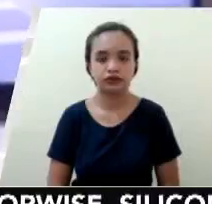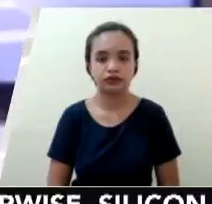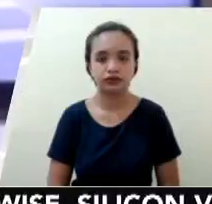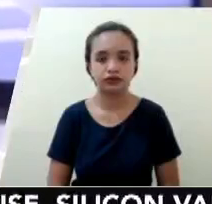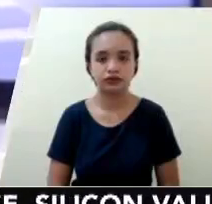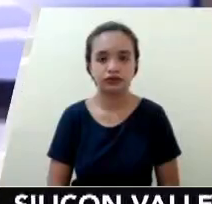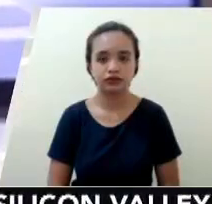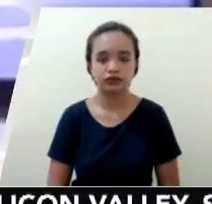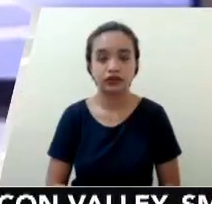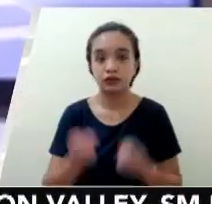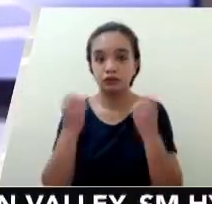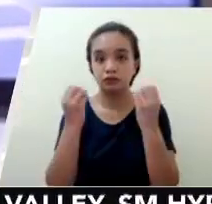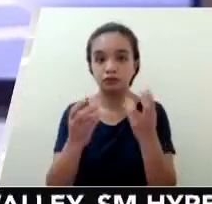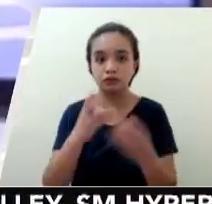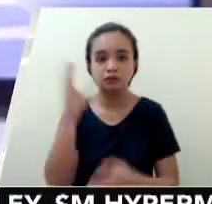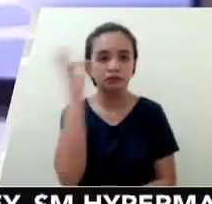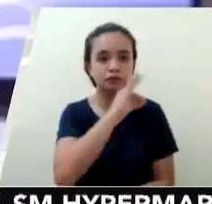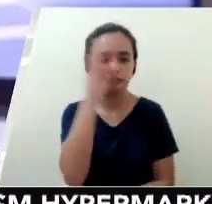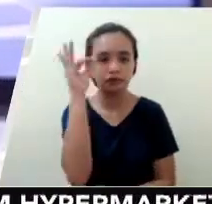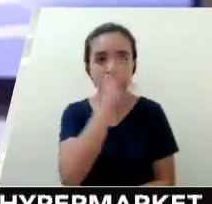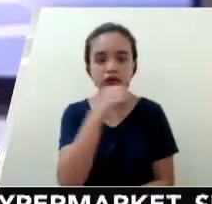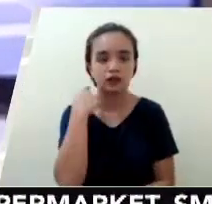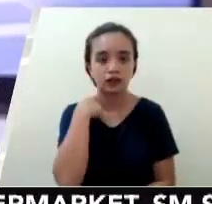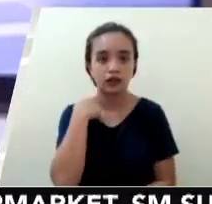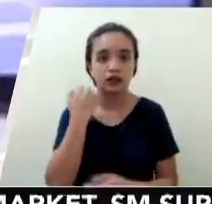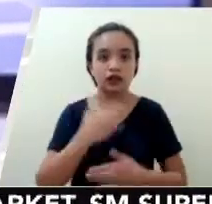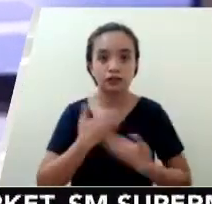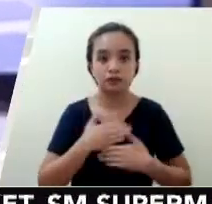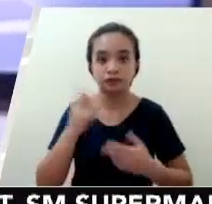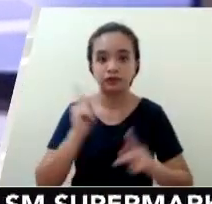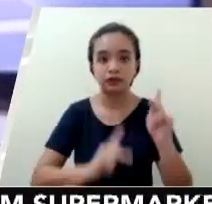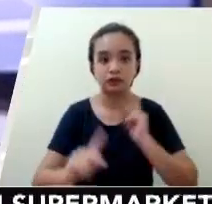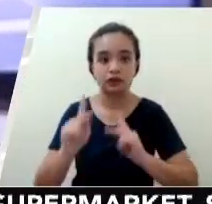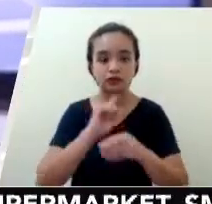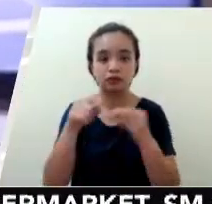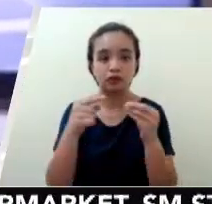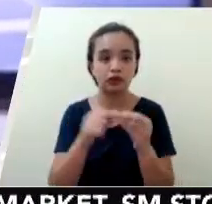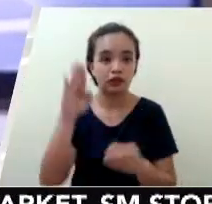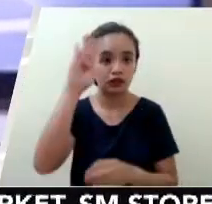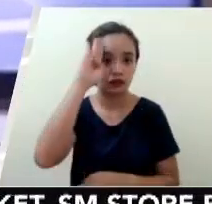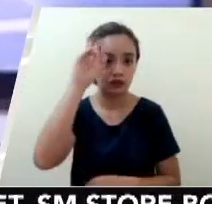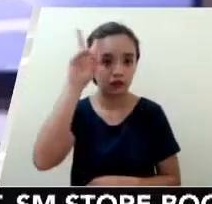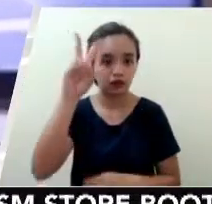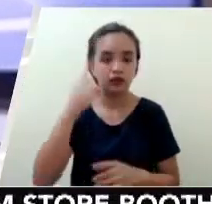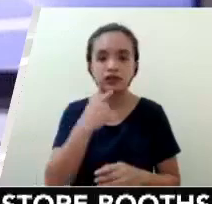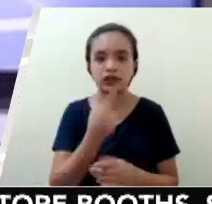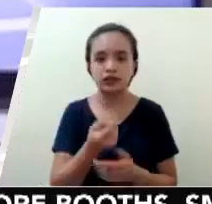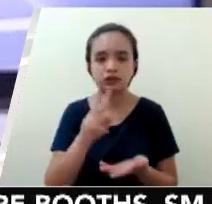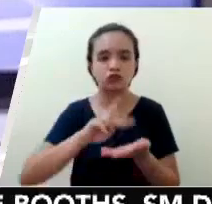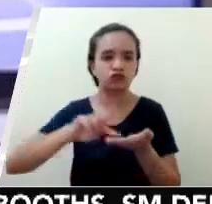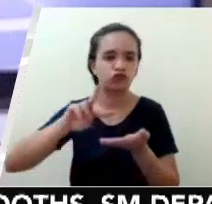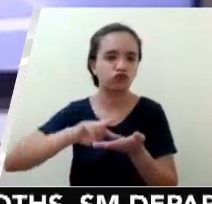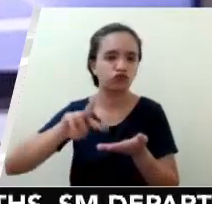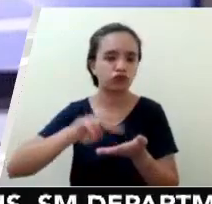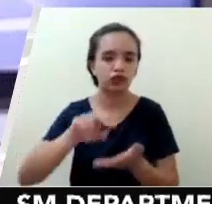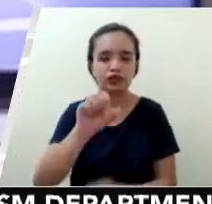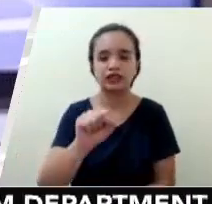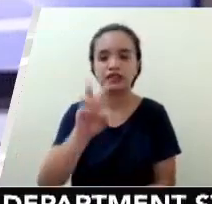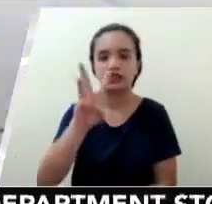Dumami ang mga Pilipinong nasisiyahan sa performance ni Pangulong Bongbong Marcos batay sa survey ng Social Weather Station, so